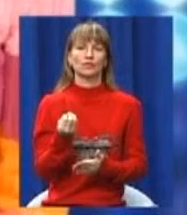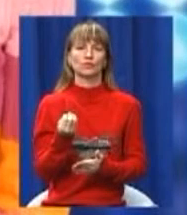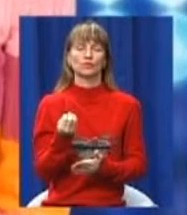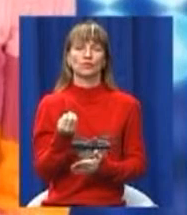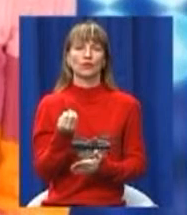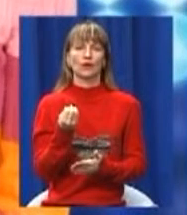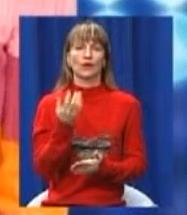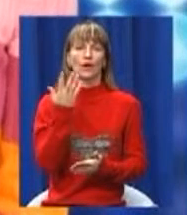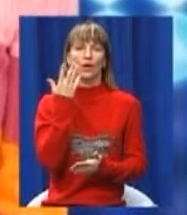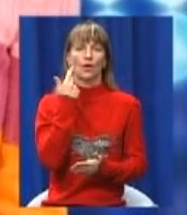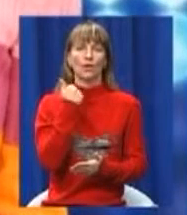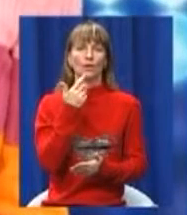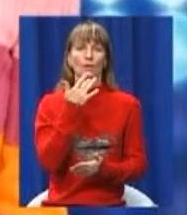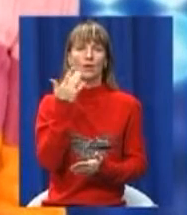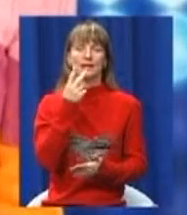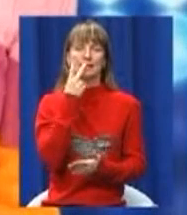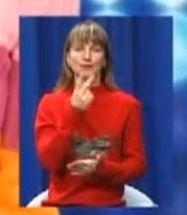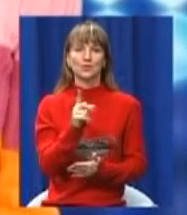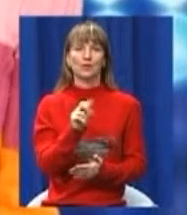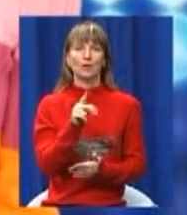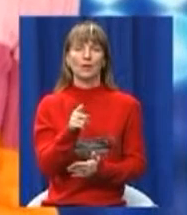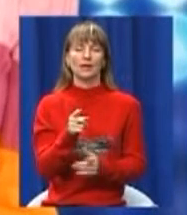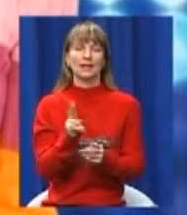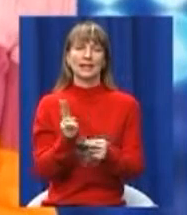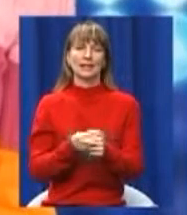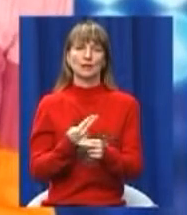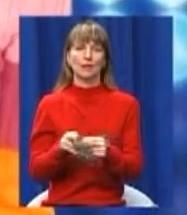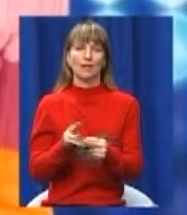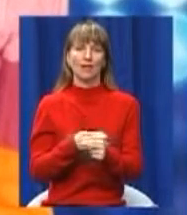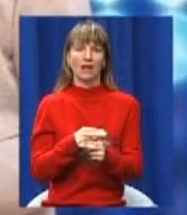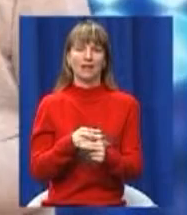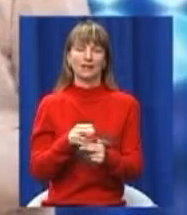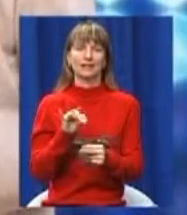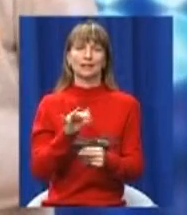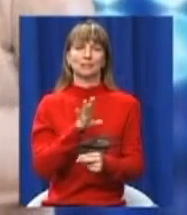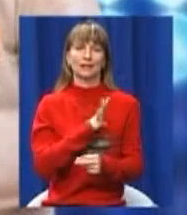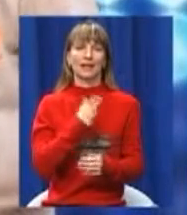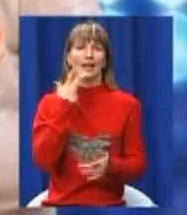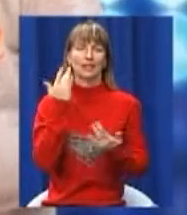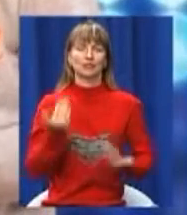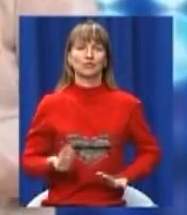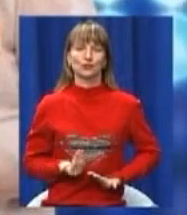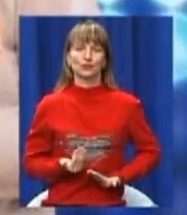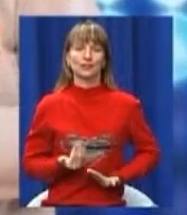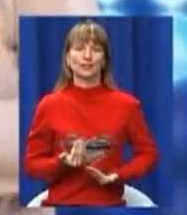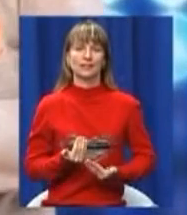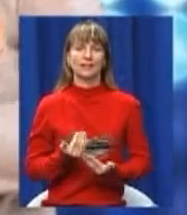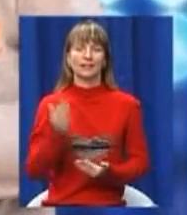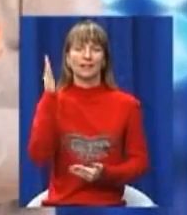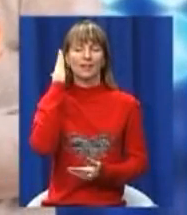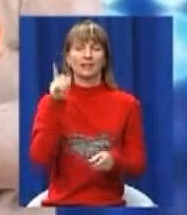когда политики смотрят, чтобы они исправлялись, и им было легче жить. Я смотрю КВН, что